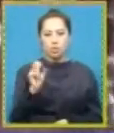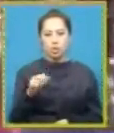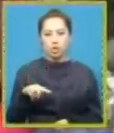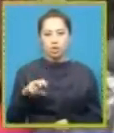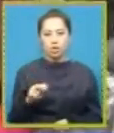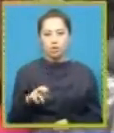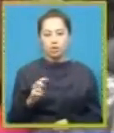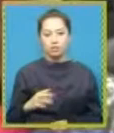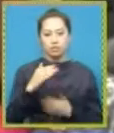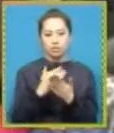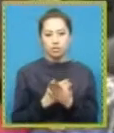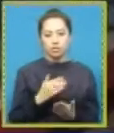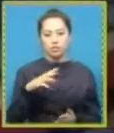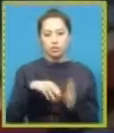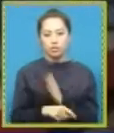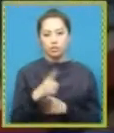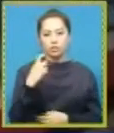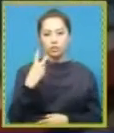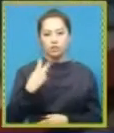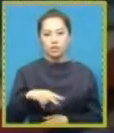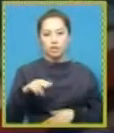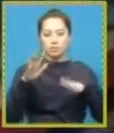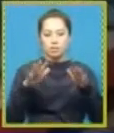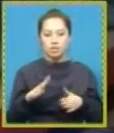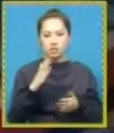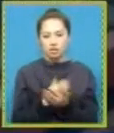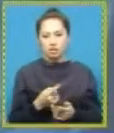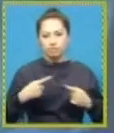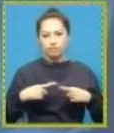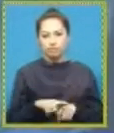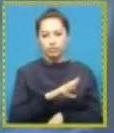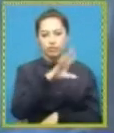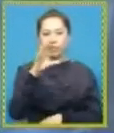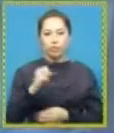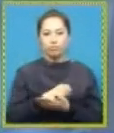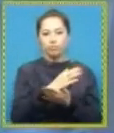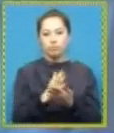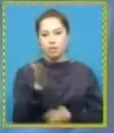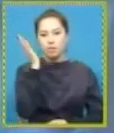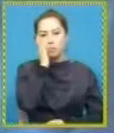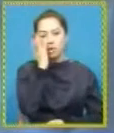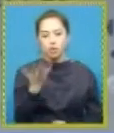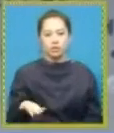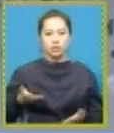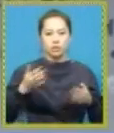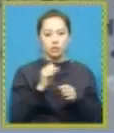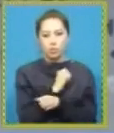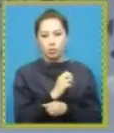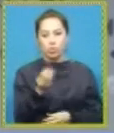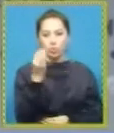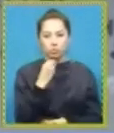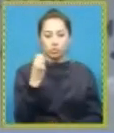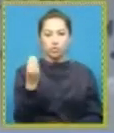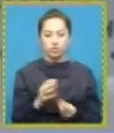Сыйымдылығы 120 орын. Заманауи оқу құралдармен жабдықталған. Ауданда балдырғандарды